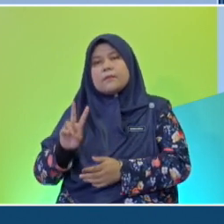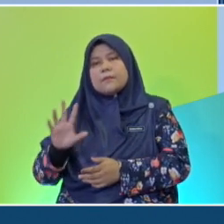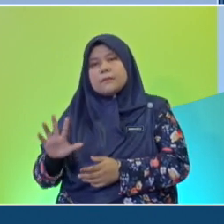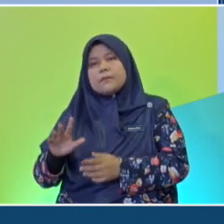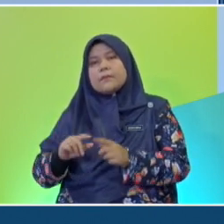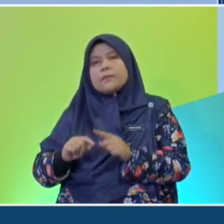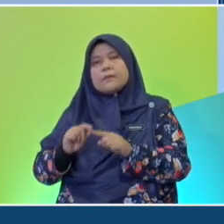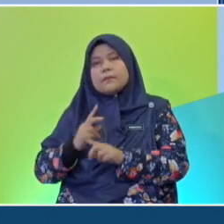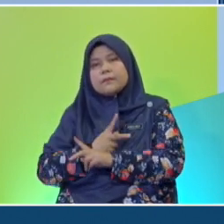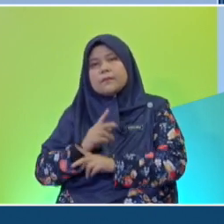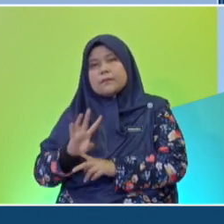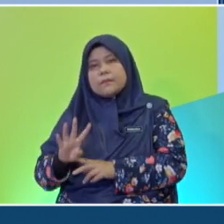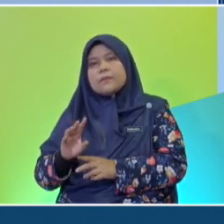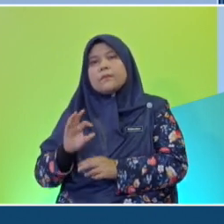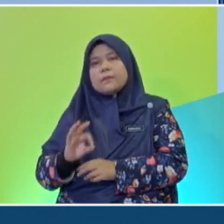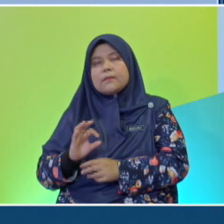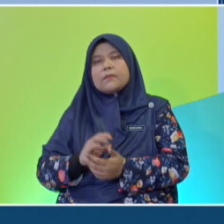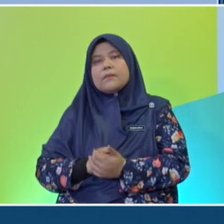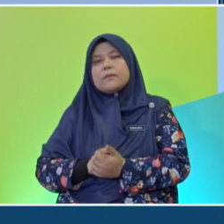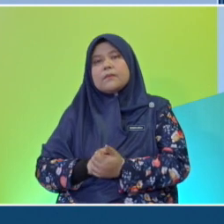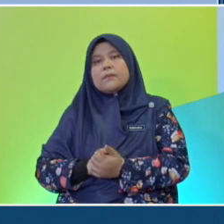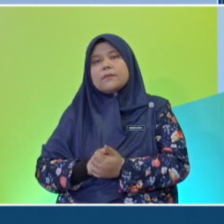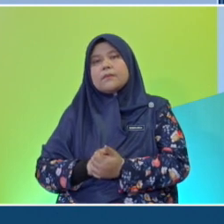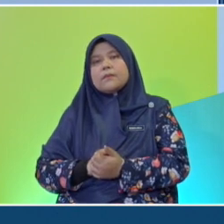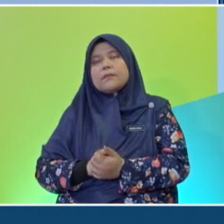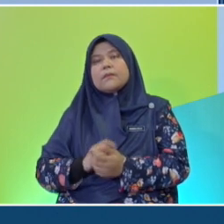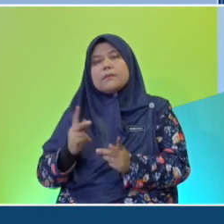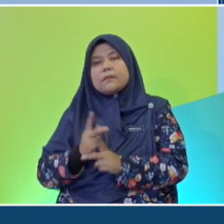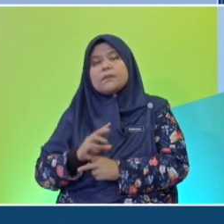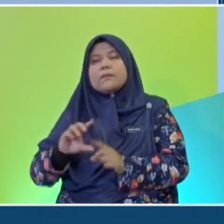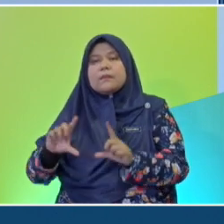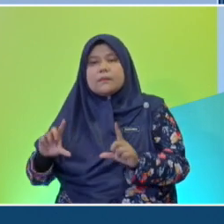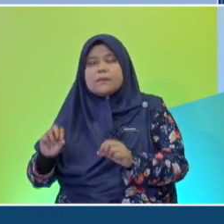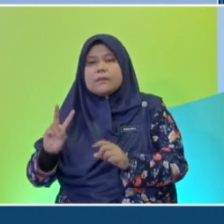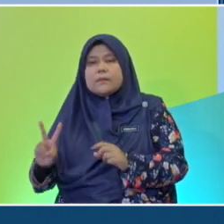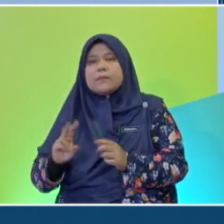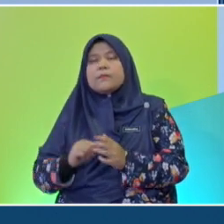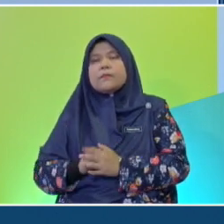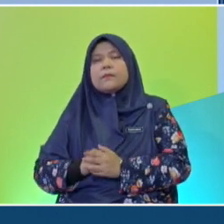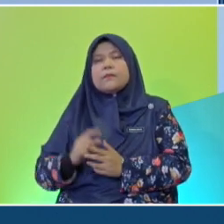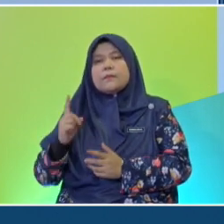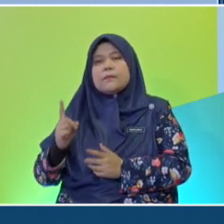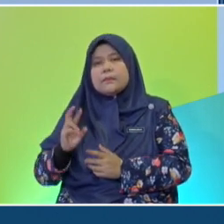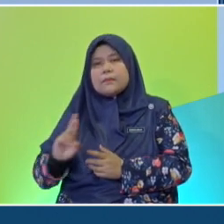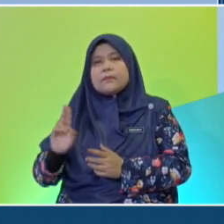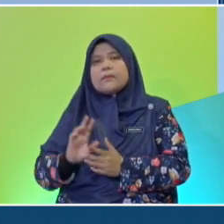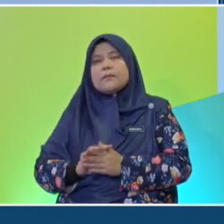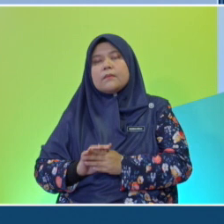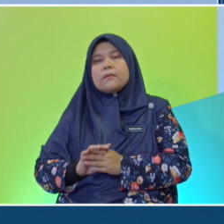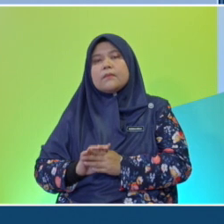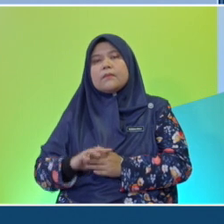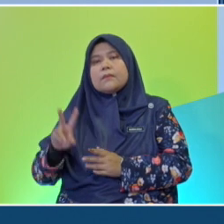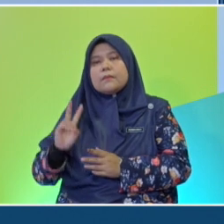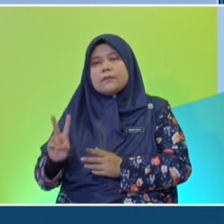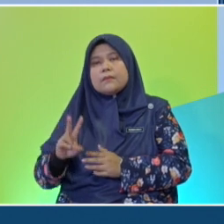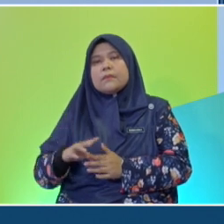ndak dengan 4 dapat 9 Ringgit jadi kotak yang kedua yang sederhana untuk 1000 ml-nya menggunakan 1000 masih ada dua